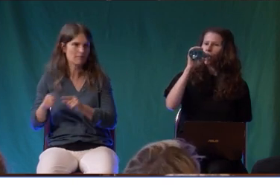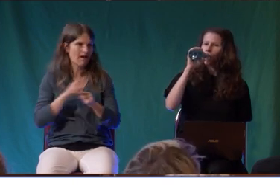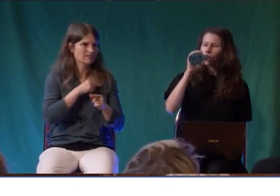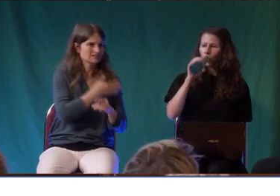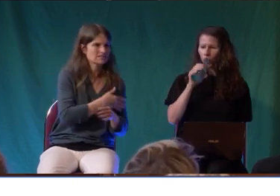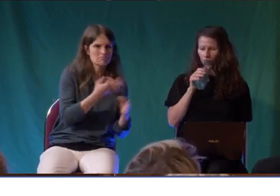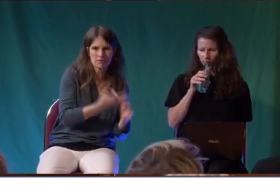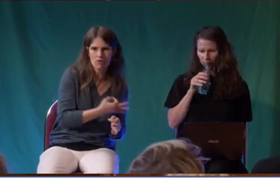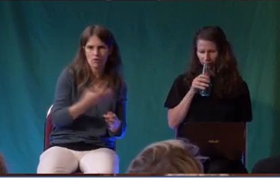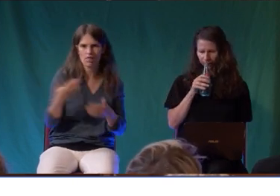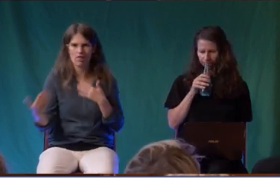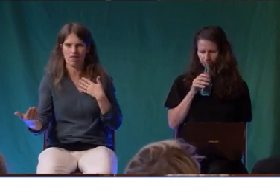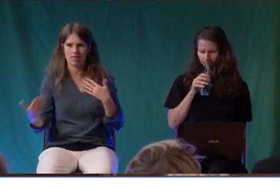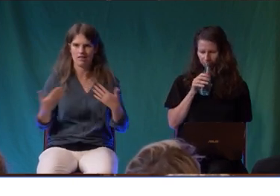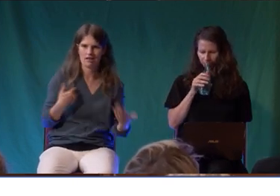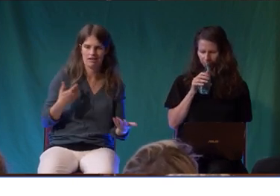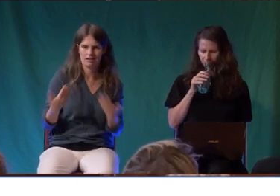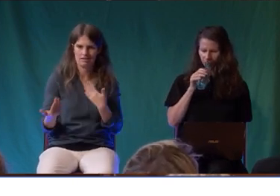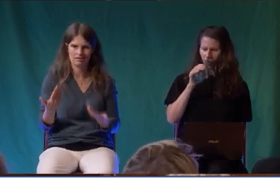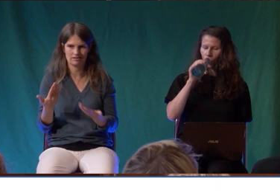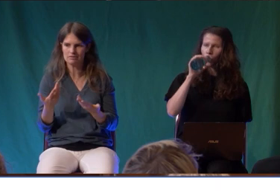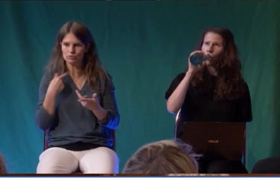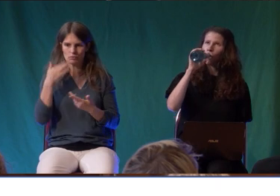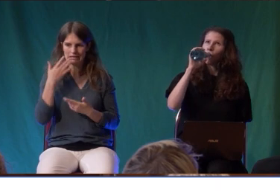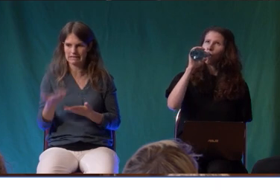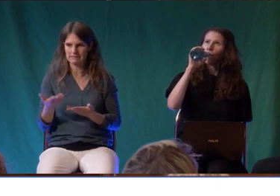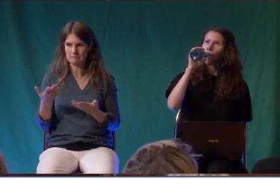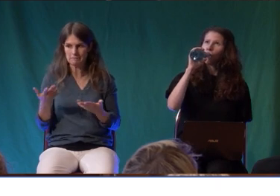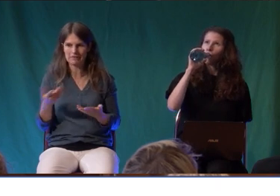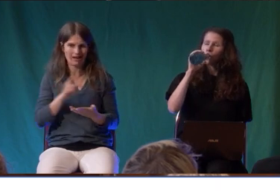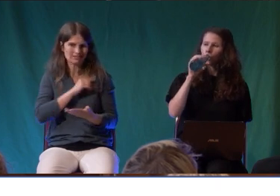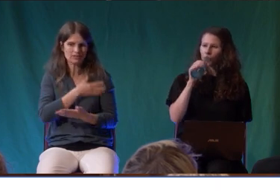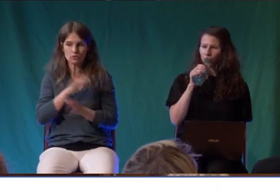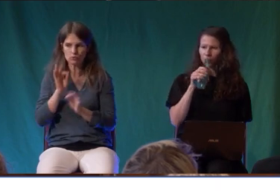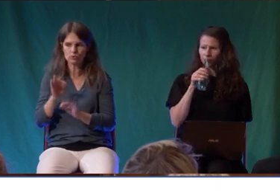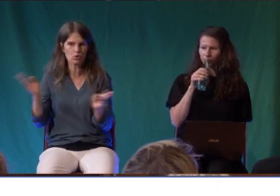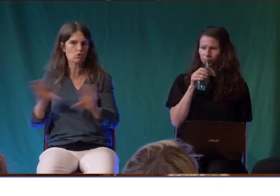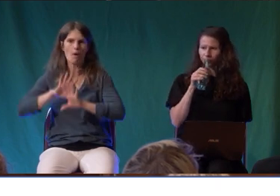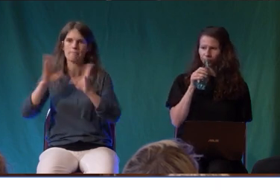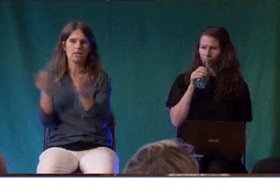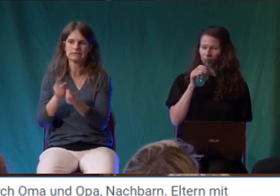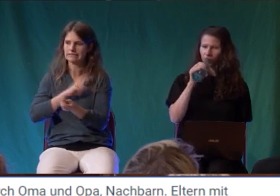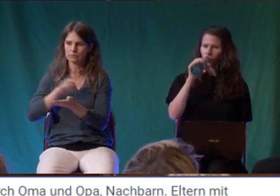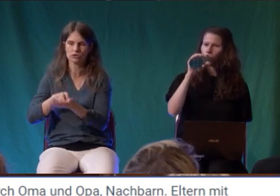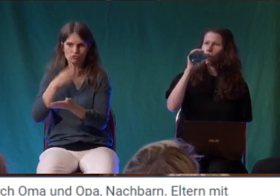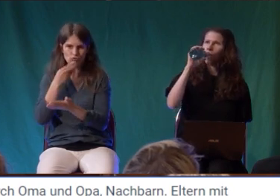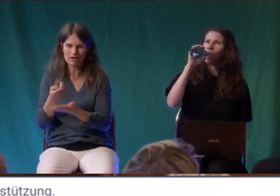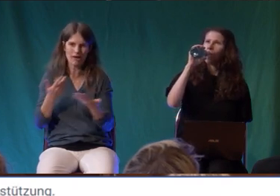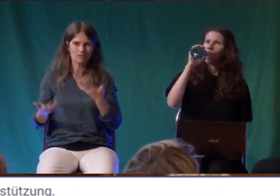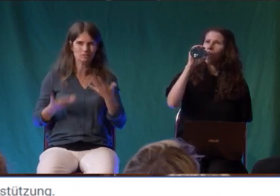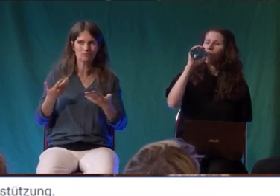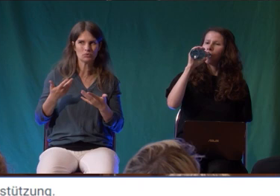das ist auch wieder ein Bereich wo wir als Fachkräfte gut darüber nachdenken müssen weil zum Beispiel am Eltern beschrieben dass sie